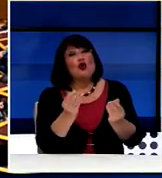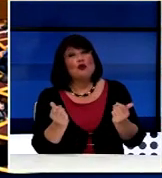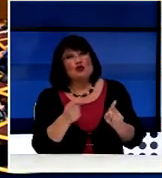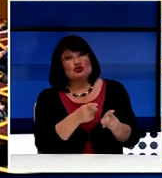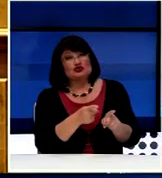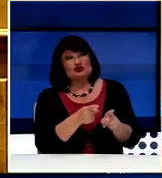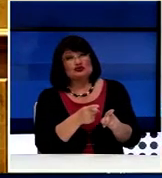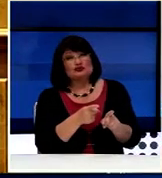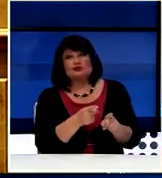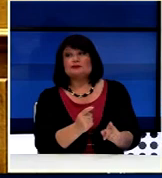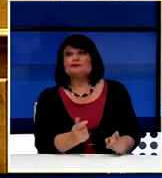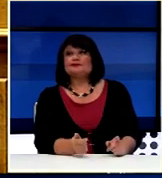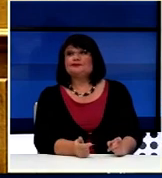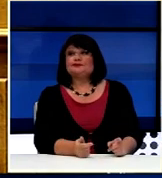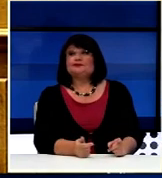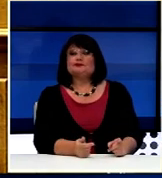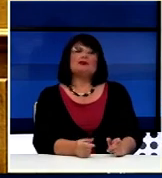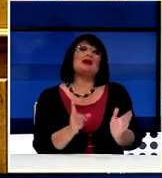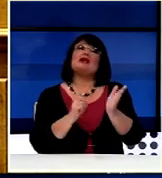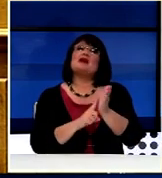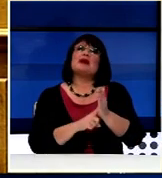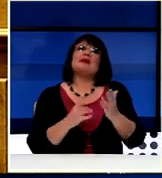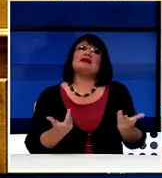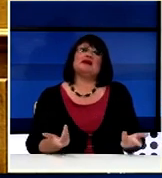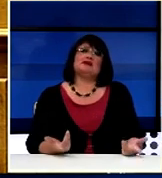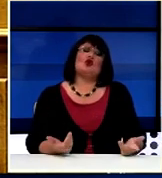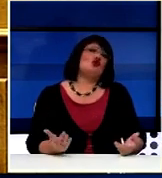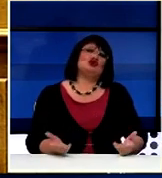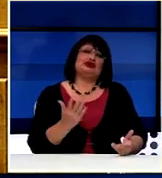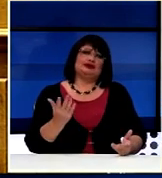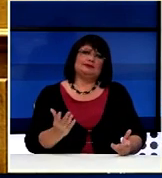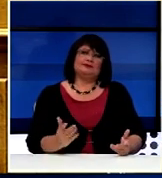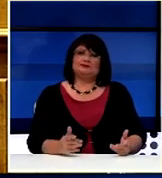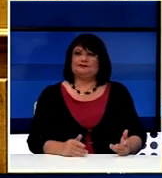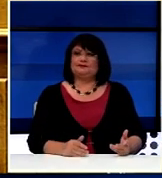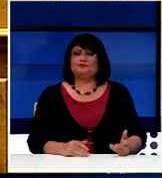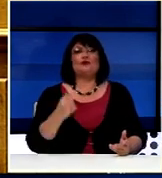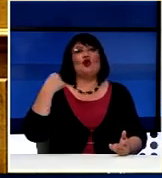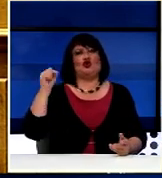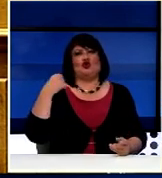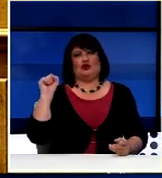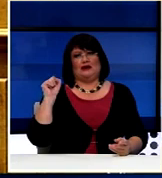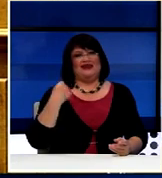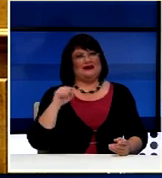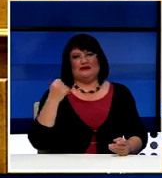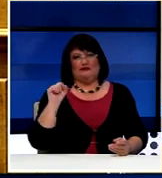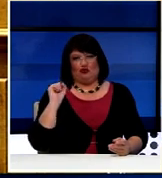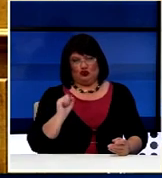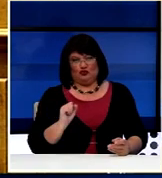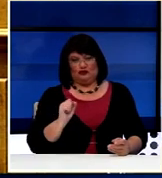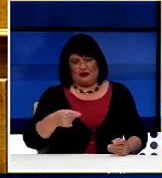σας, θα έπρεπε όσοι έχουν ενστάσεις, όσοι